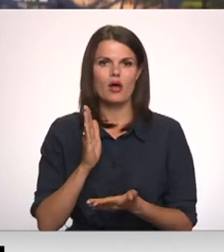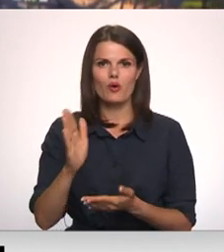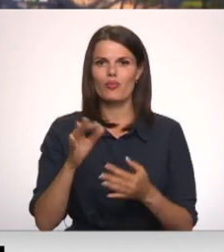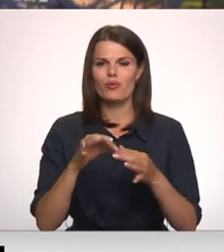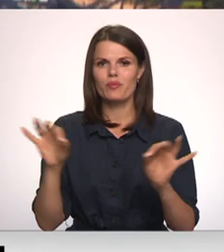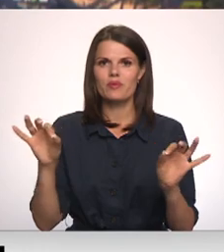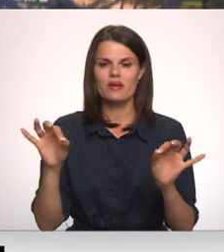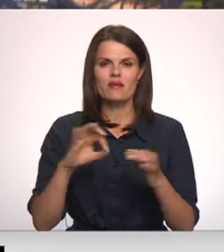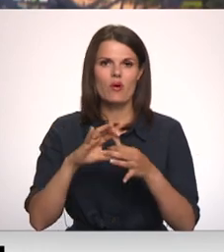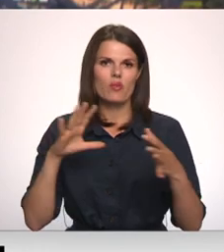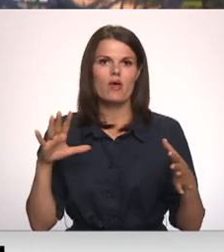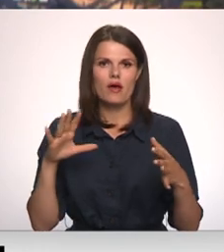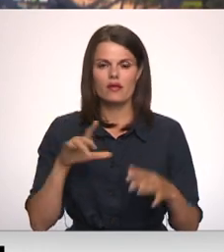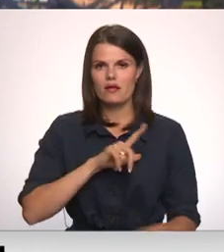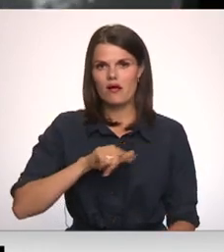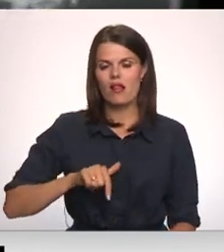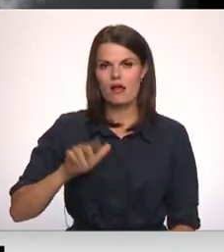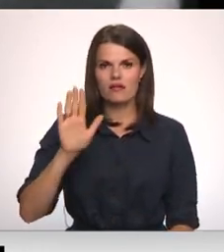Latvijas valsts. Turpina Madara Līcīte.